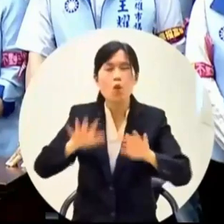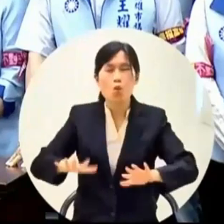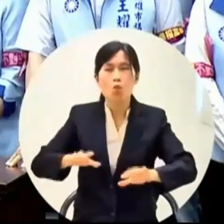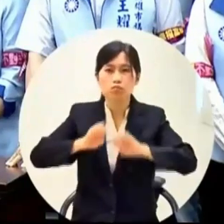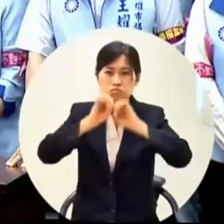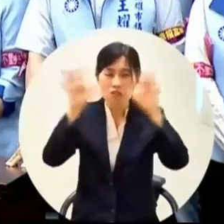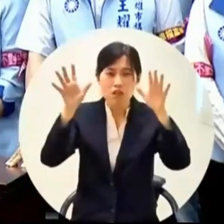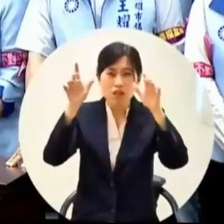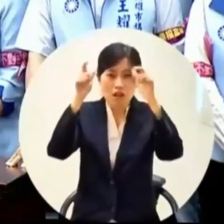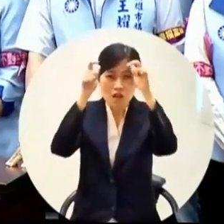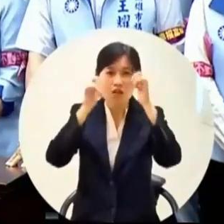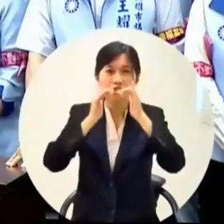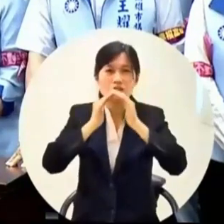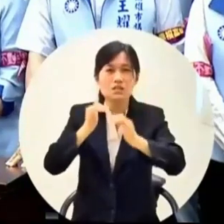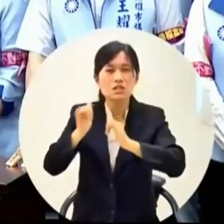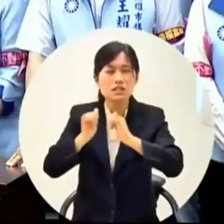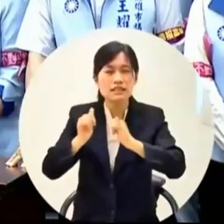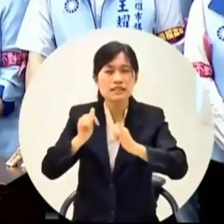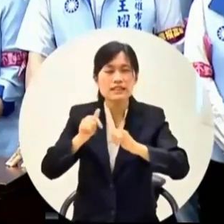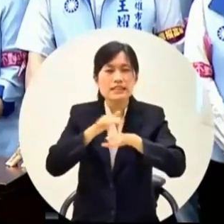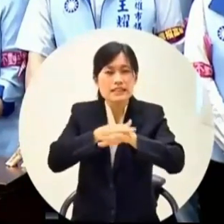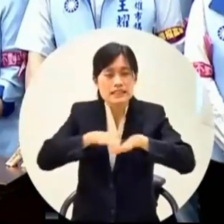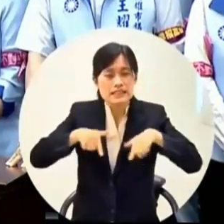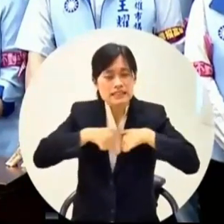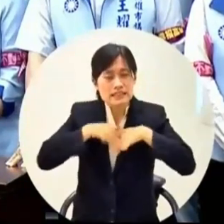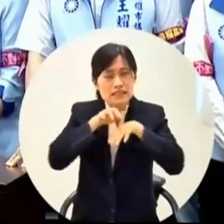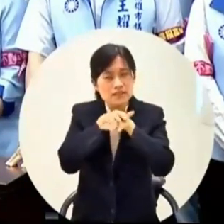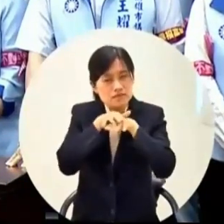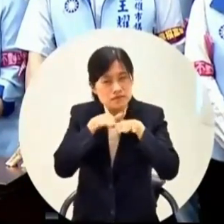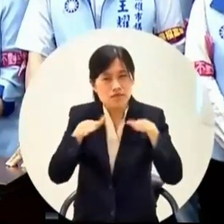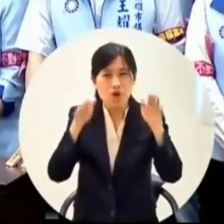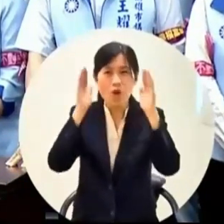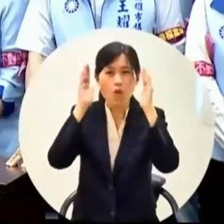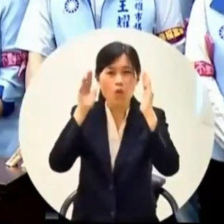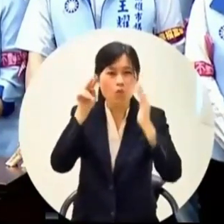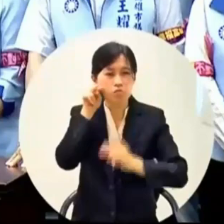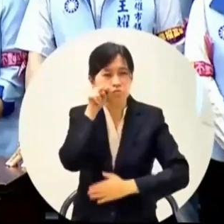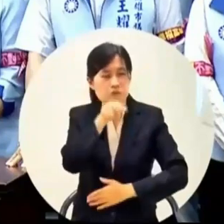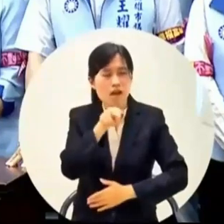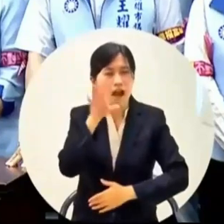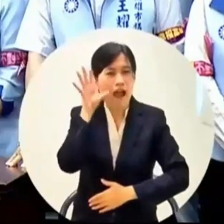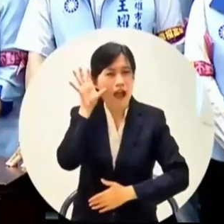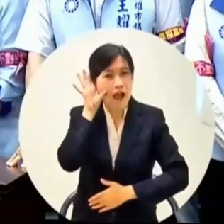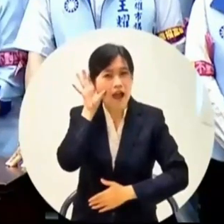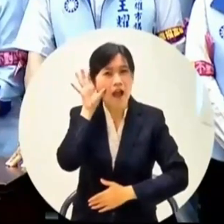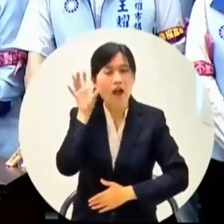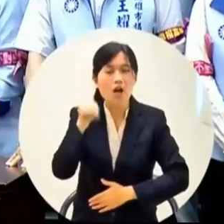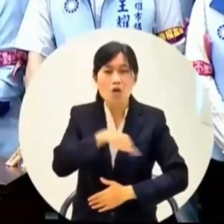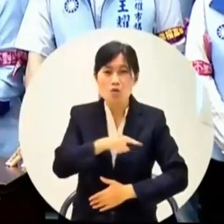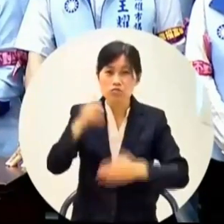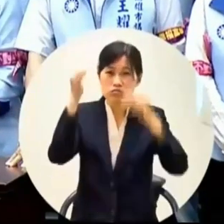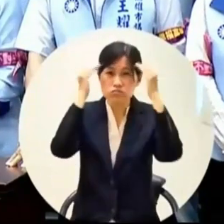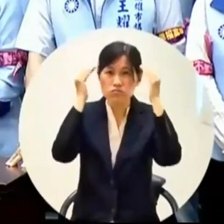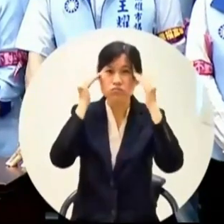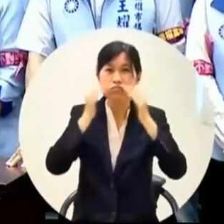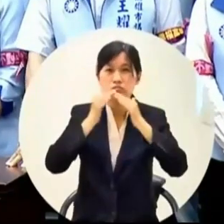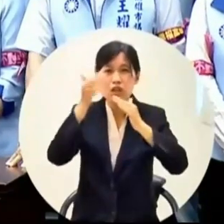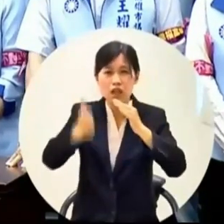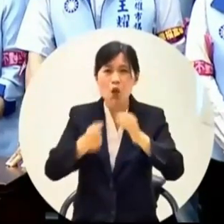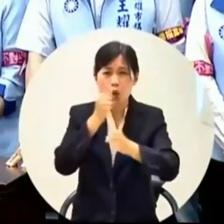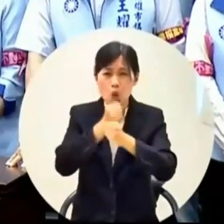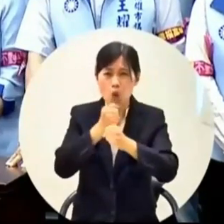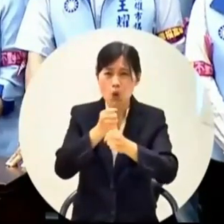民，希望您静下心来认真去看，认真去听，我们韩国瑜市长做多少事